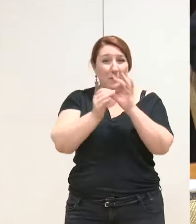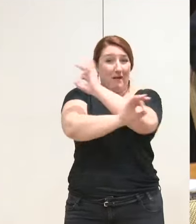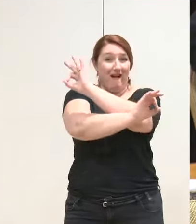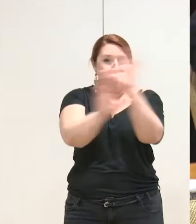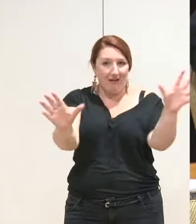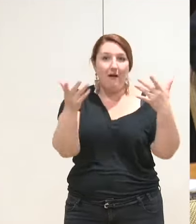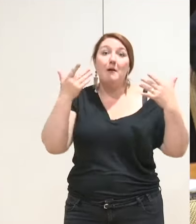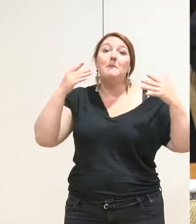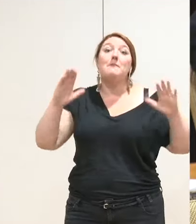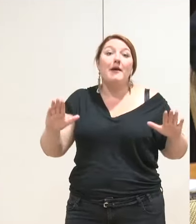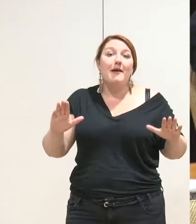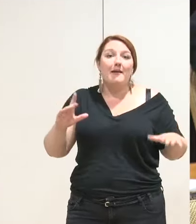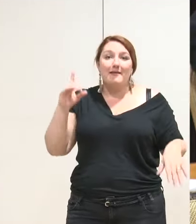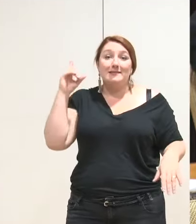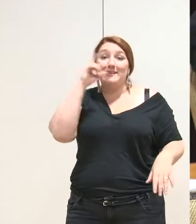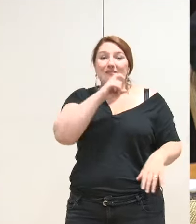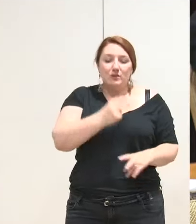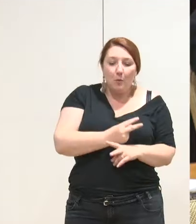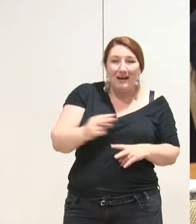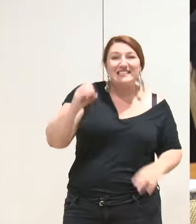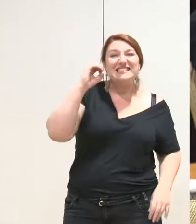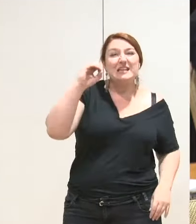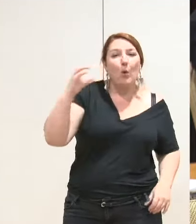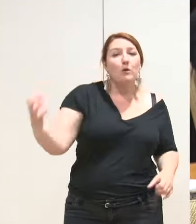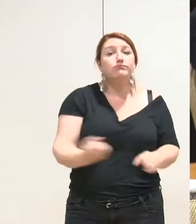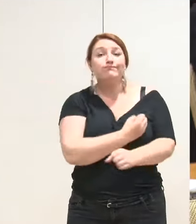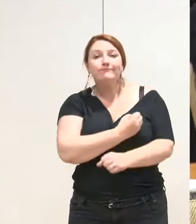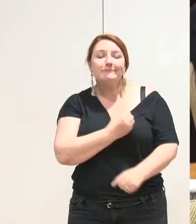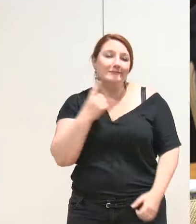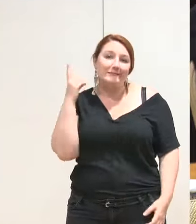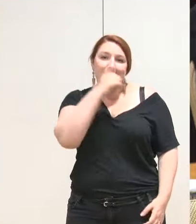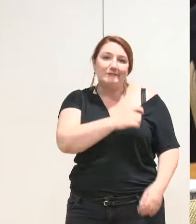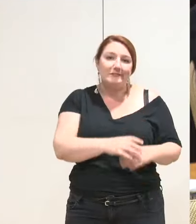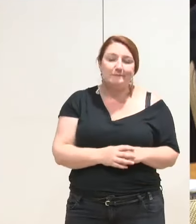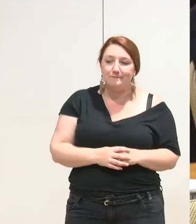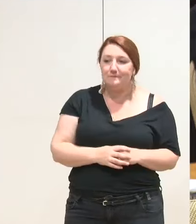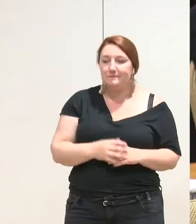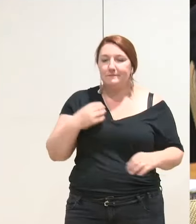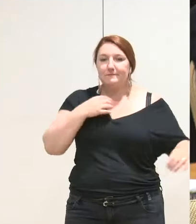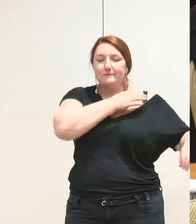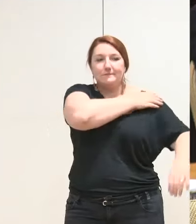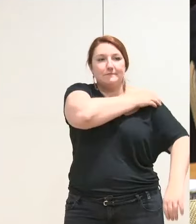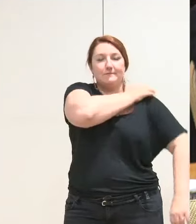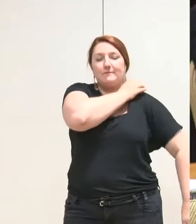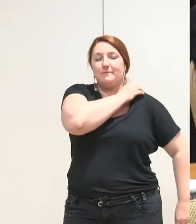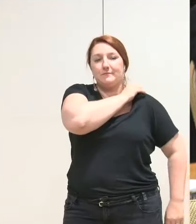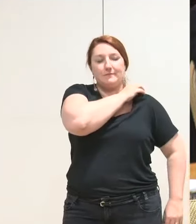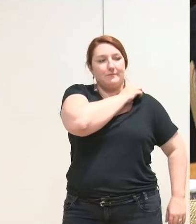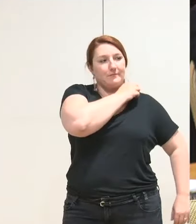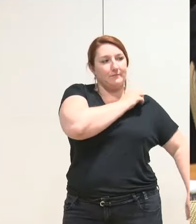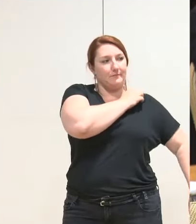c'est toujours difficile d'atteindre le risque zéro alors ce qui concerne la réponse à Monsieur